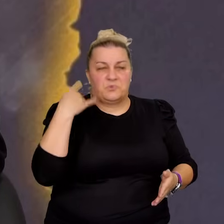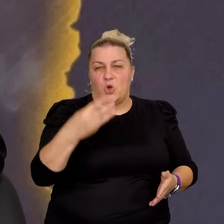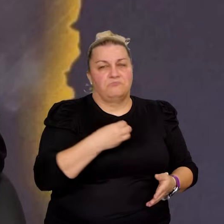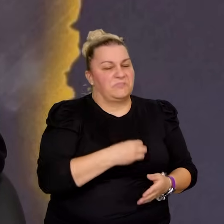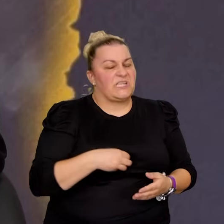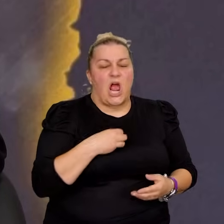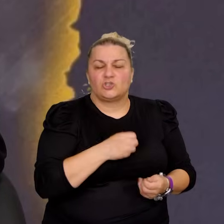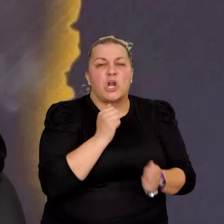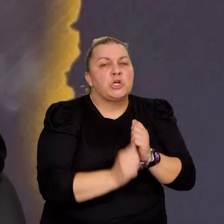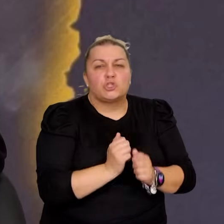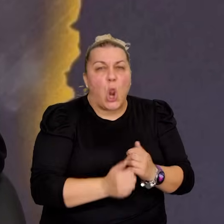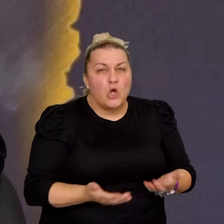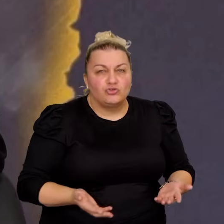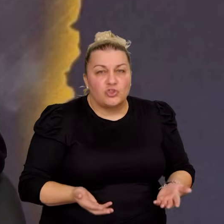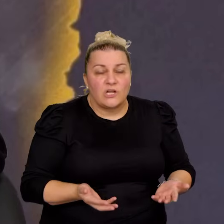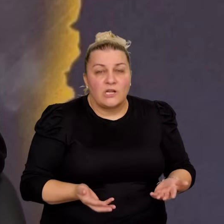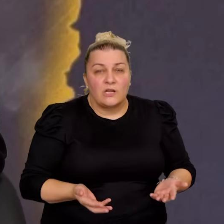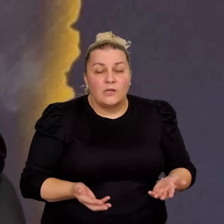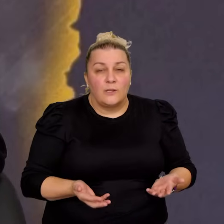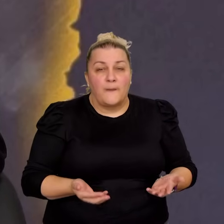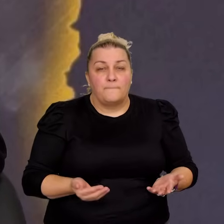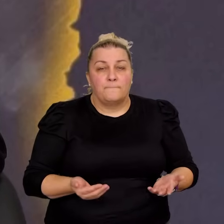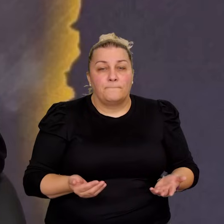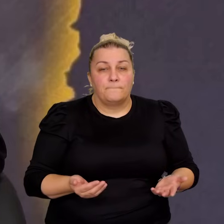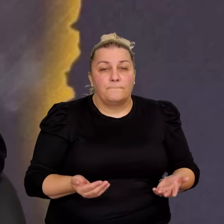gnjusan zločin i upravo